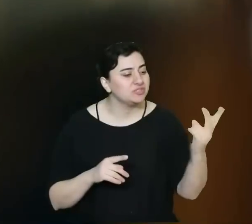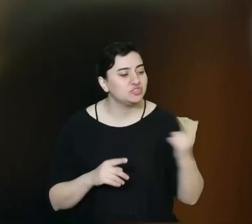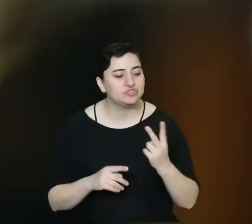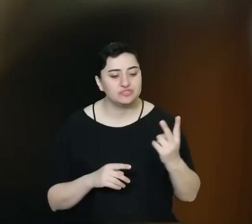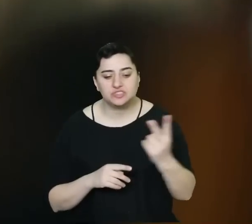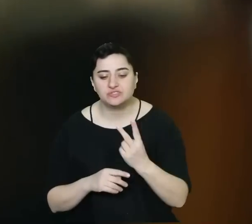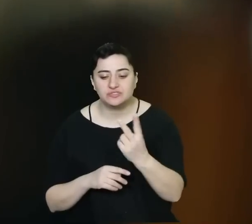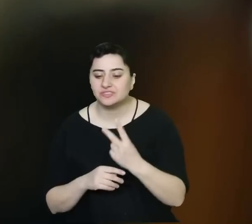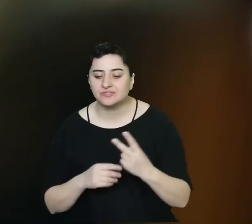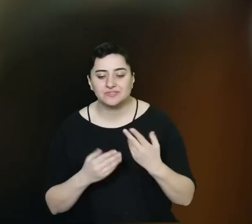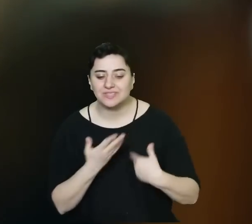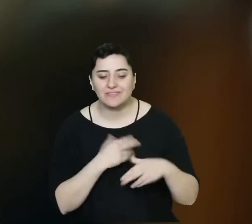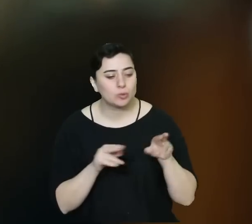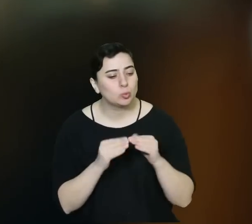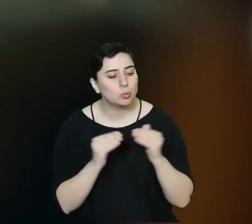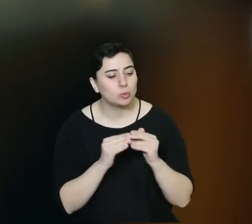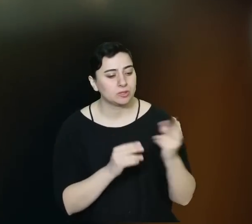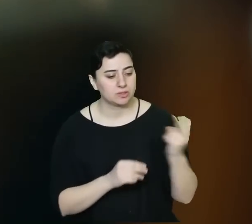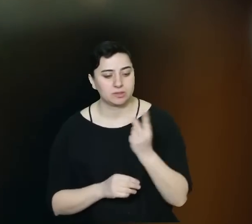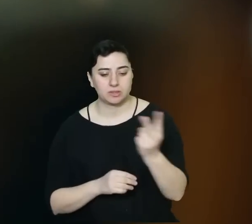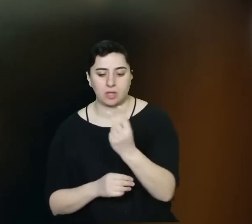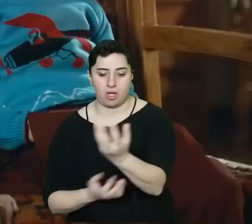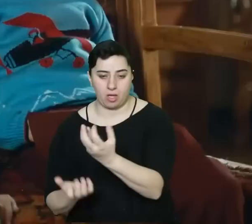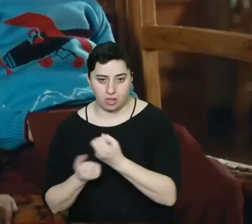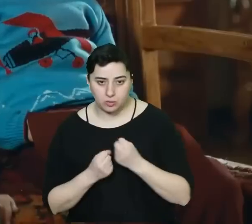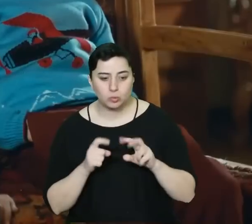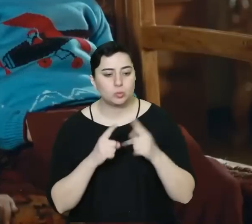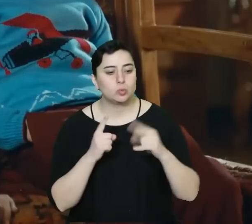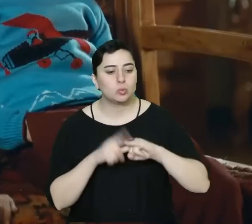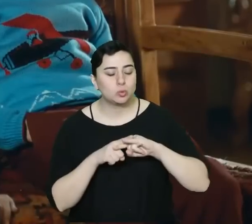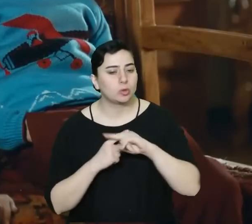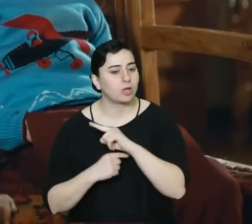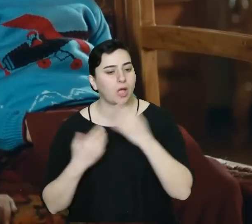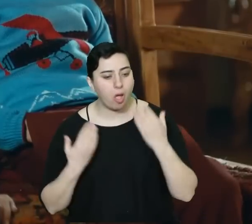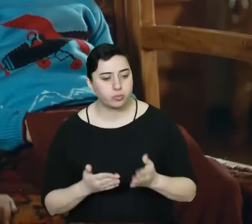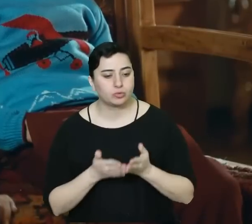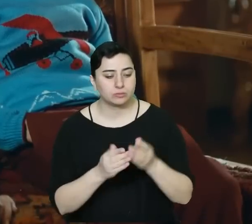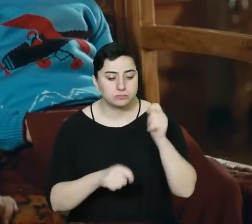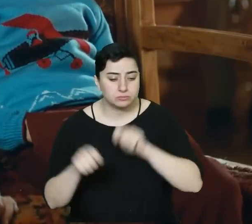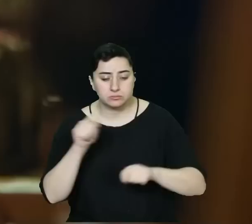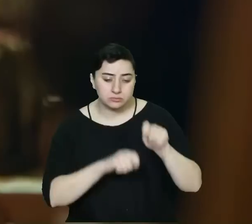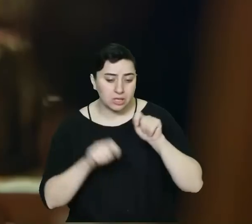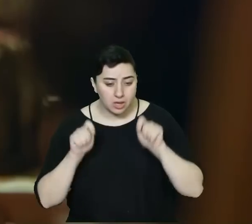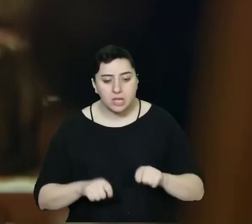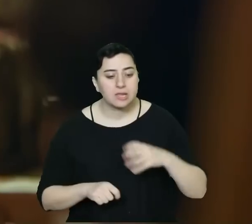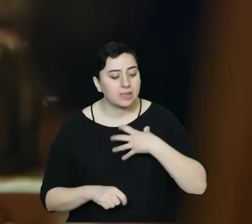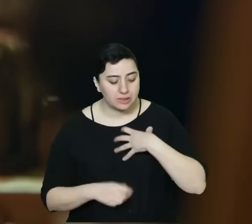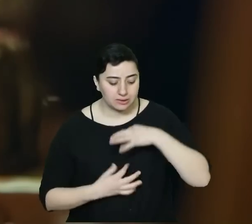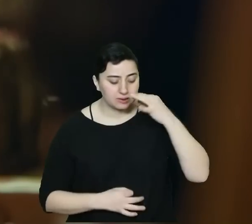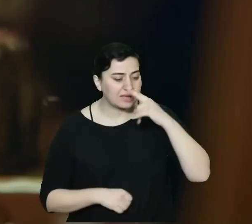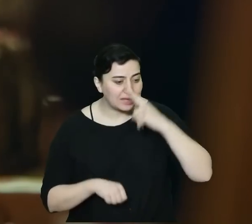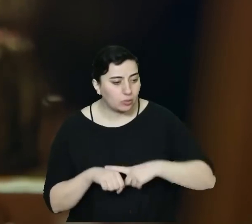çifte gemiye almasını söyler. Nuh aleyhisselam gemiyi tamamlar. Kendisine inananlar